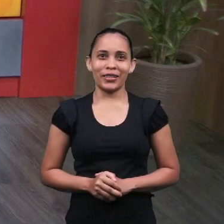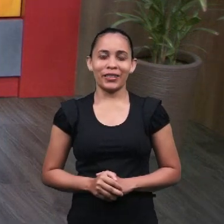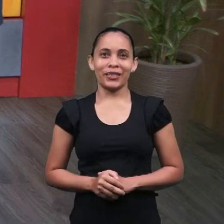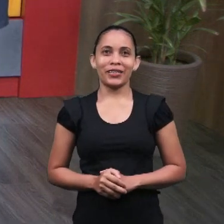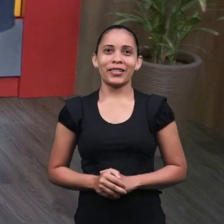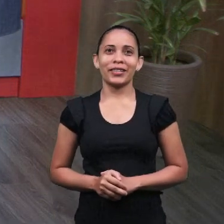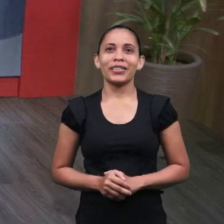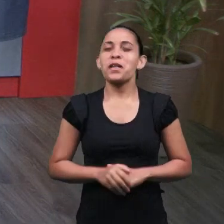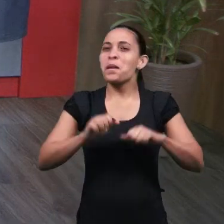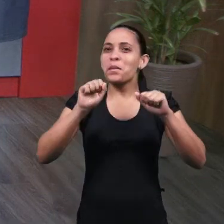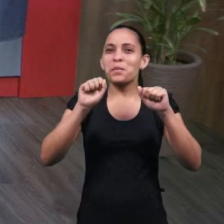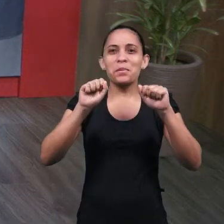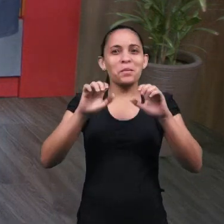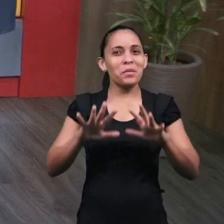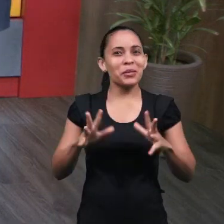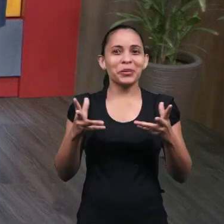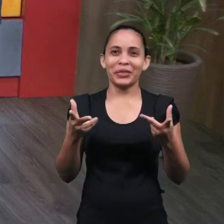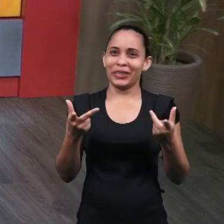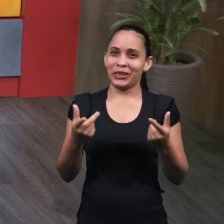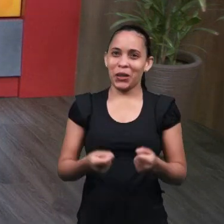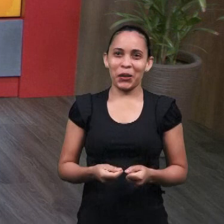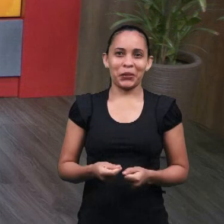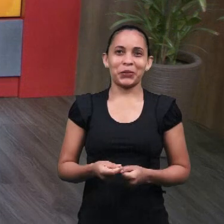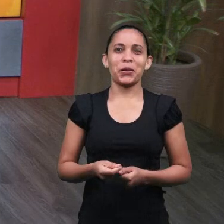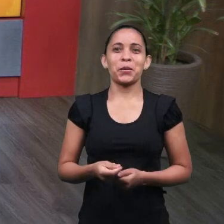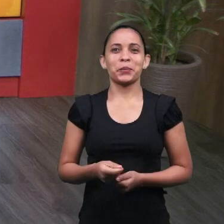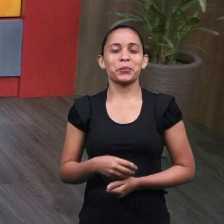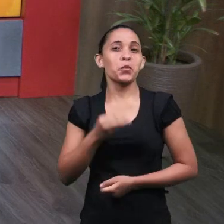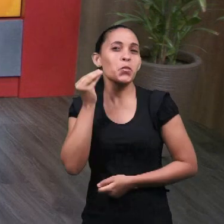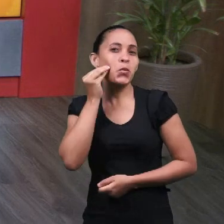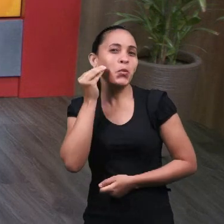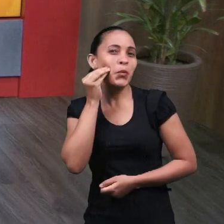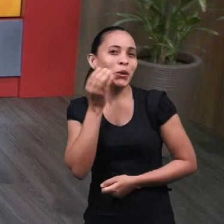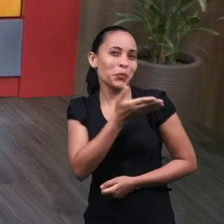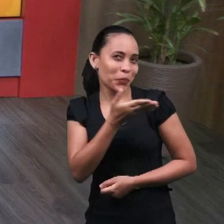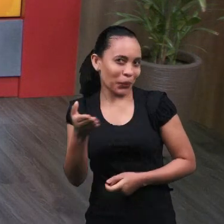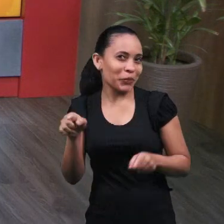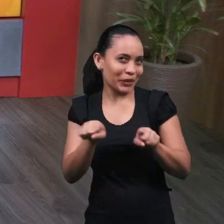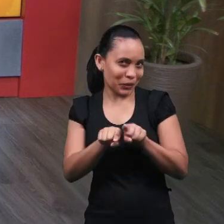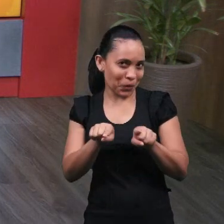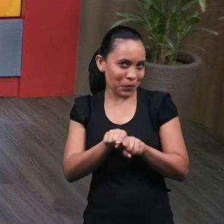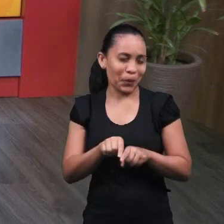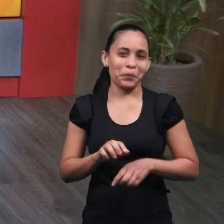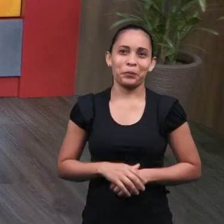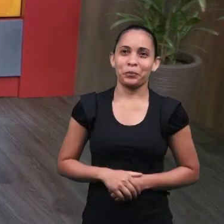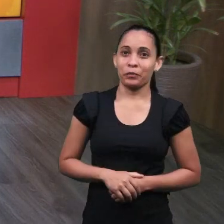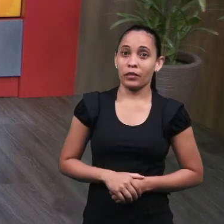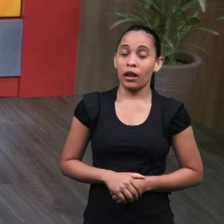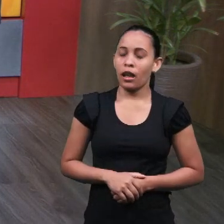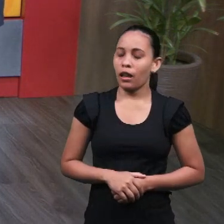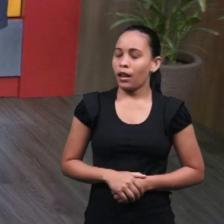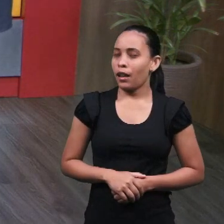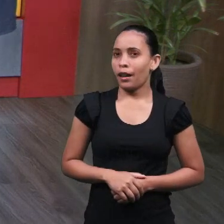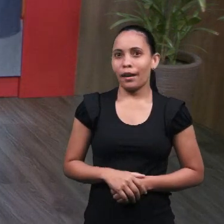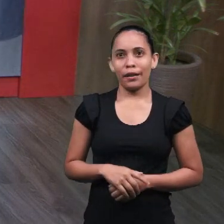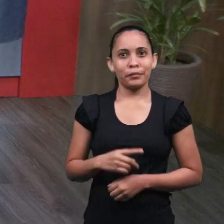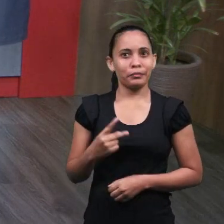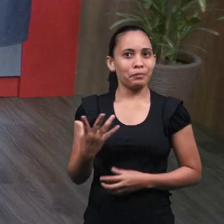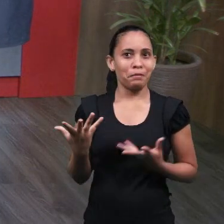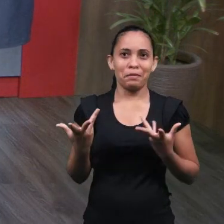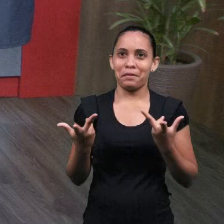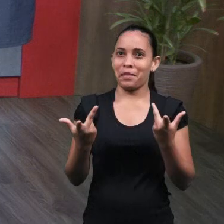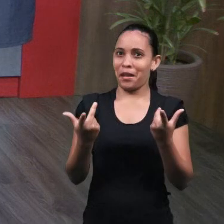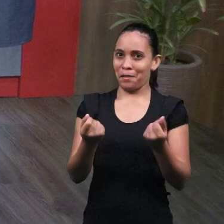Quelle bénédiction. Un gros bisou à vous aussi. Mes frères, c'est un grand privilège d'être dans la présence du